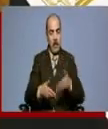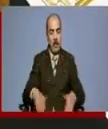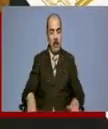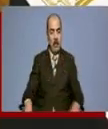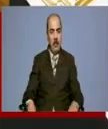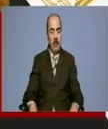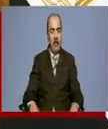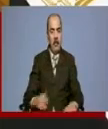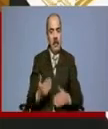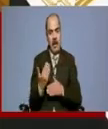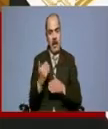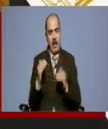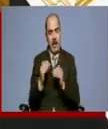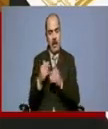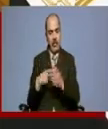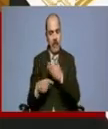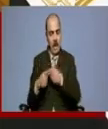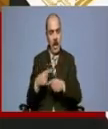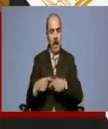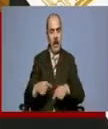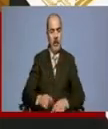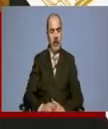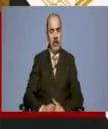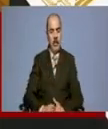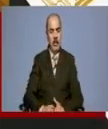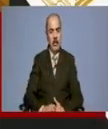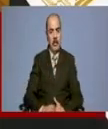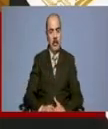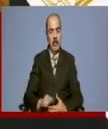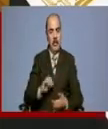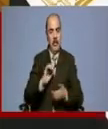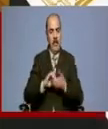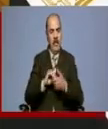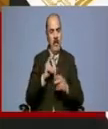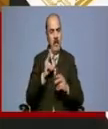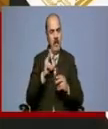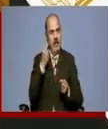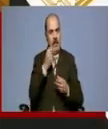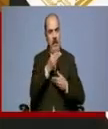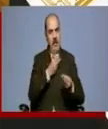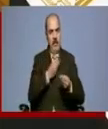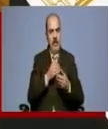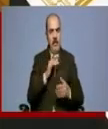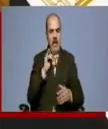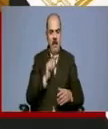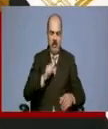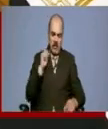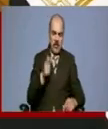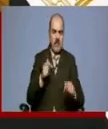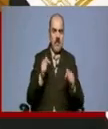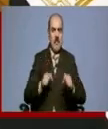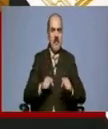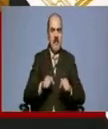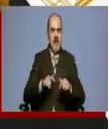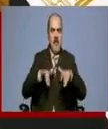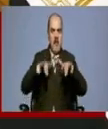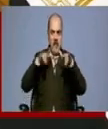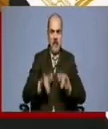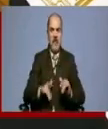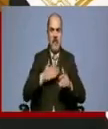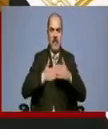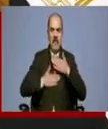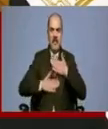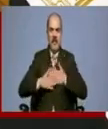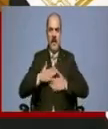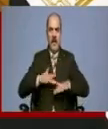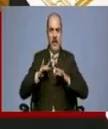هل ولازم كلنا وكل الع يس نفسه النتيجه المنطقيه هتوصل لفين ده ده اللي انا كنت اختم معاك بيه بس لسه